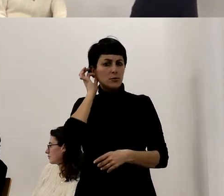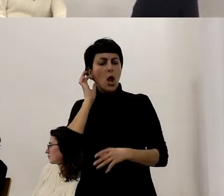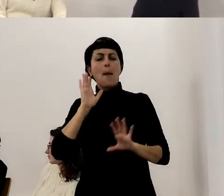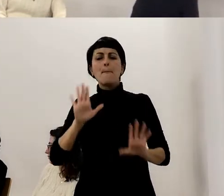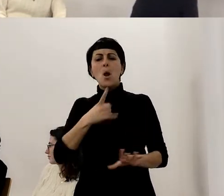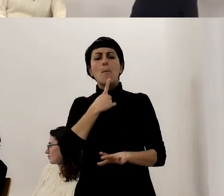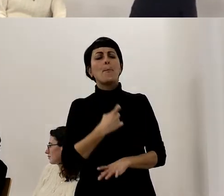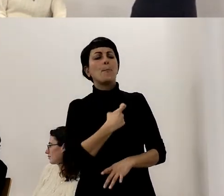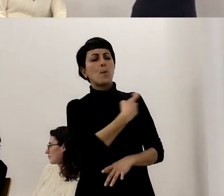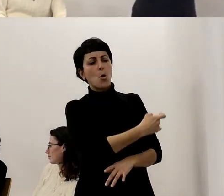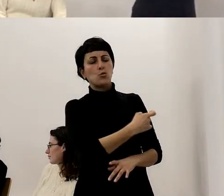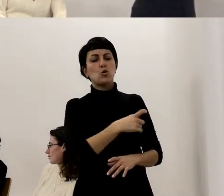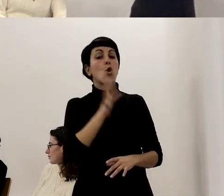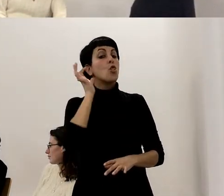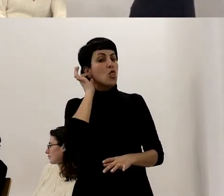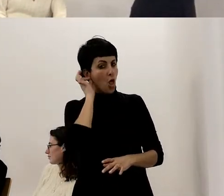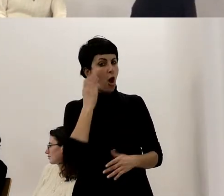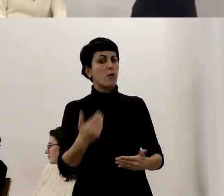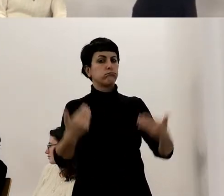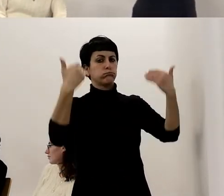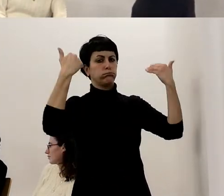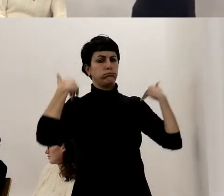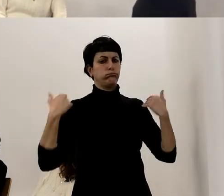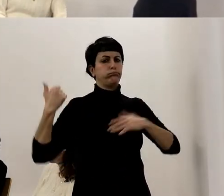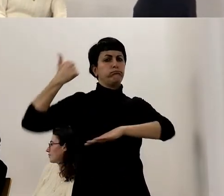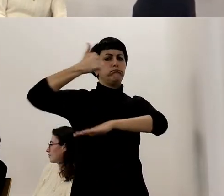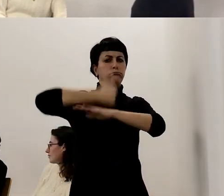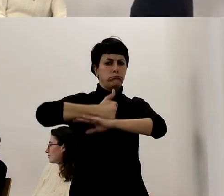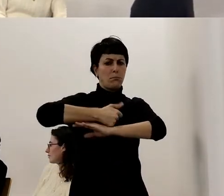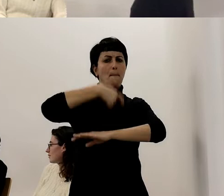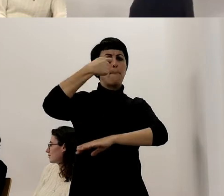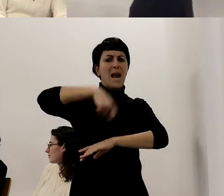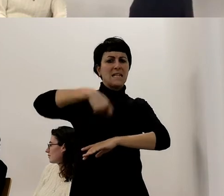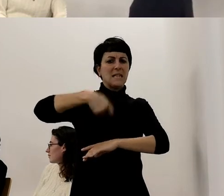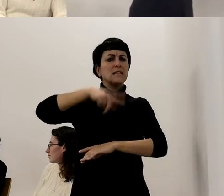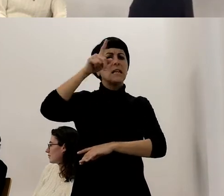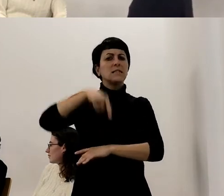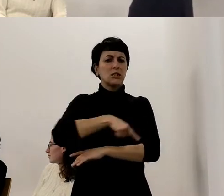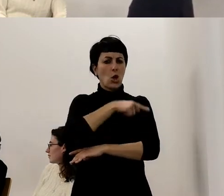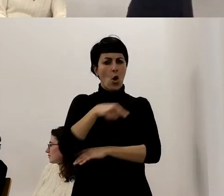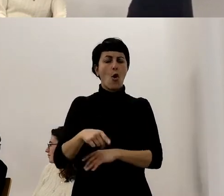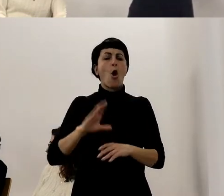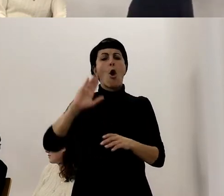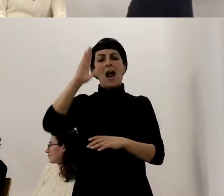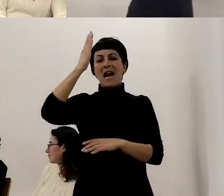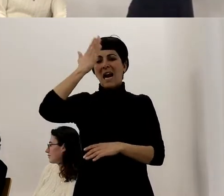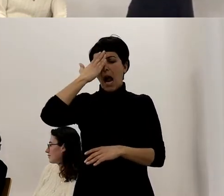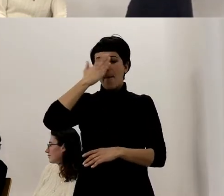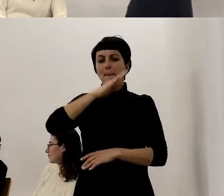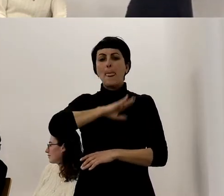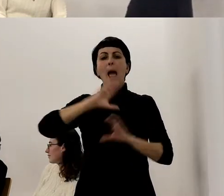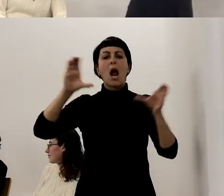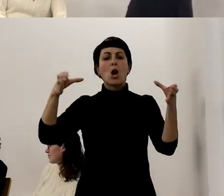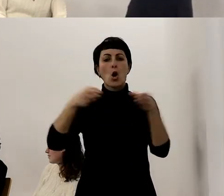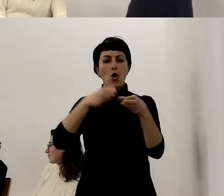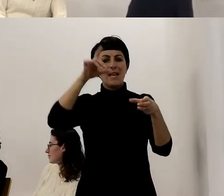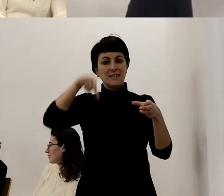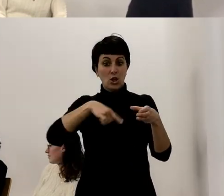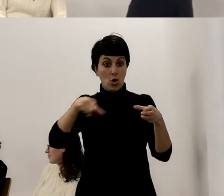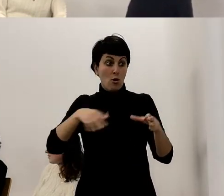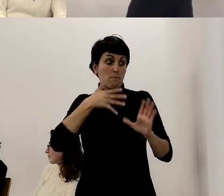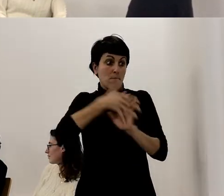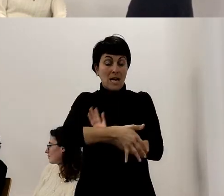dones tenen l'alt càrrec, o sigui, hi ha presidentes, hi ha caps de colla, perquè aquí a Barcelona presidentes